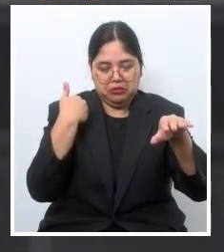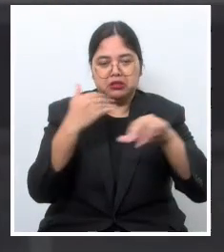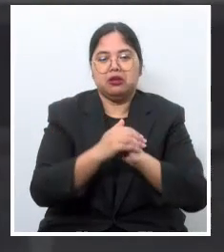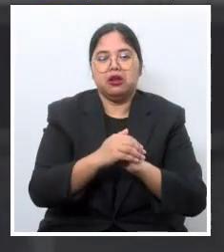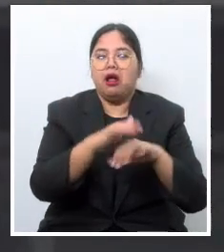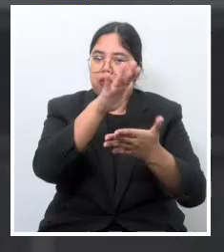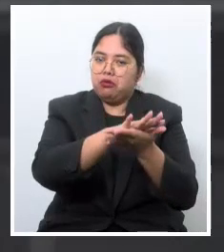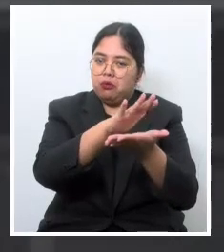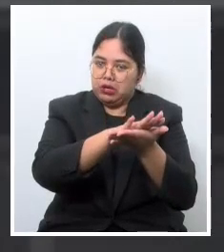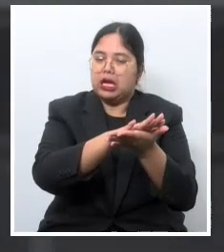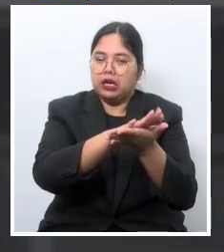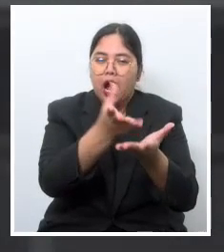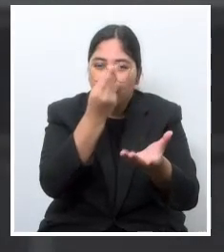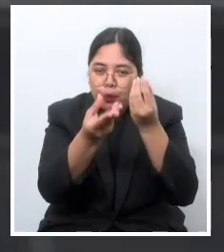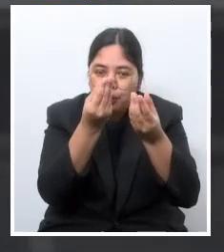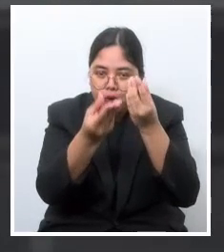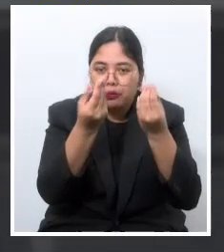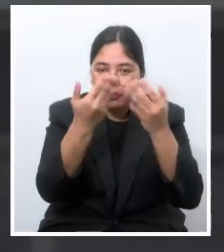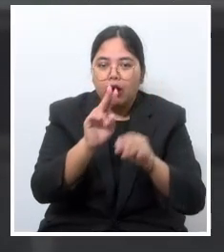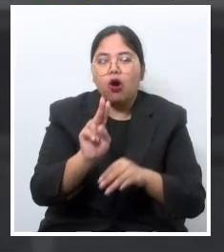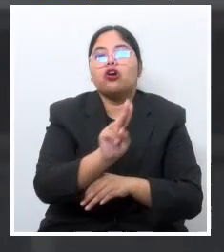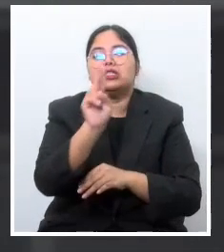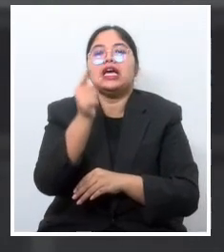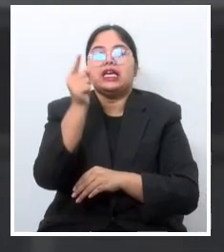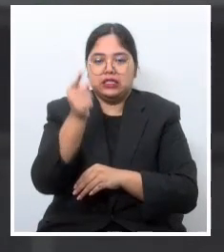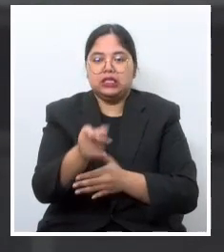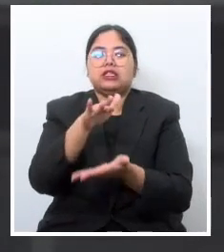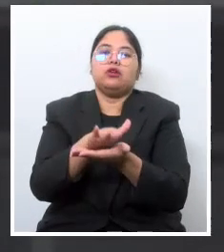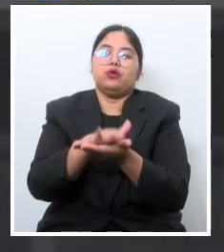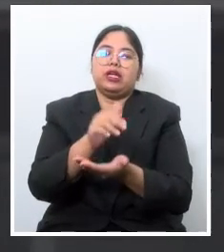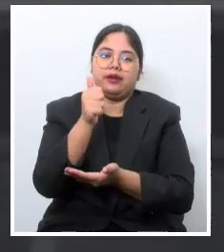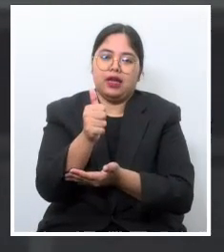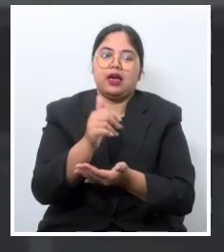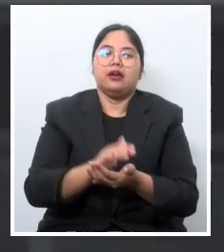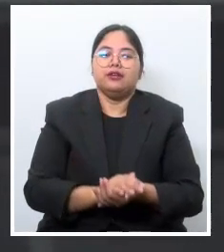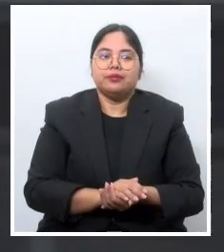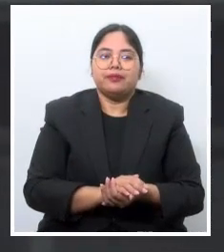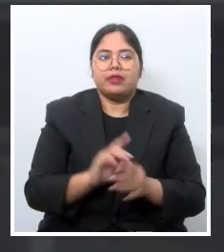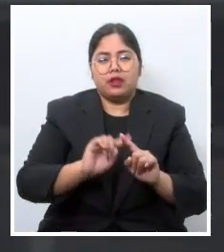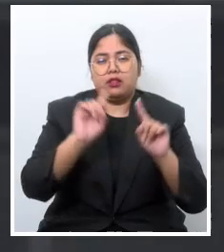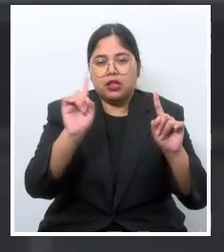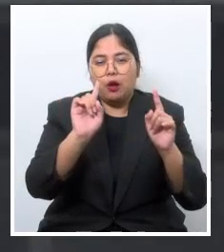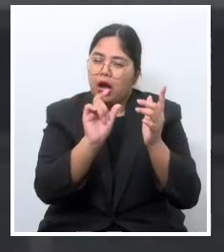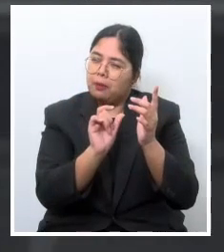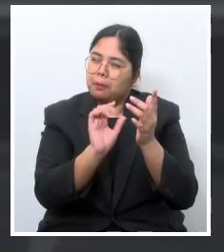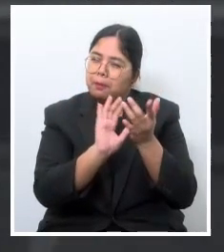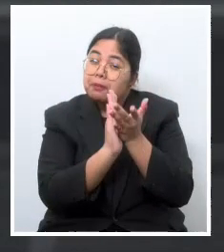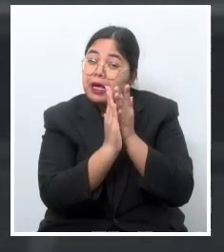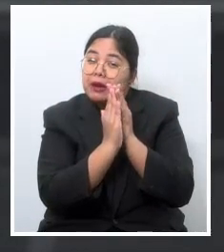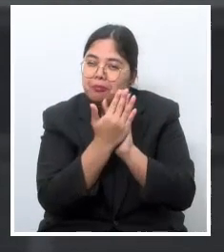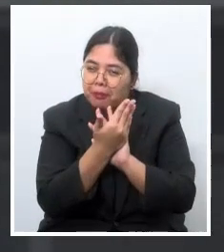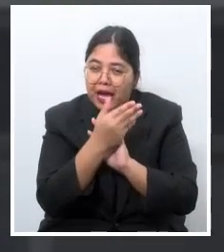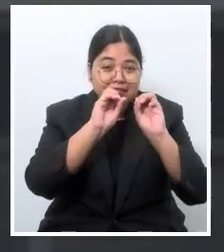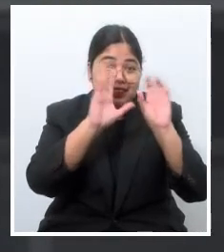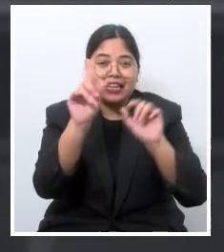ได้ได้เรียนรู้แล้วก็นำไปไปใช้ที่โรงเรียนได้ได้โดยเฉพาะแต่ความเปลี่ยนแปลงที่เห็นก็คือ